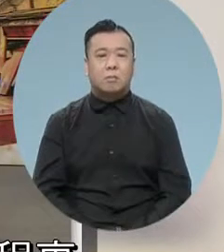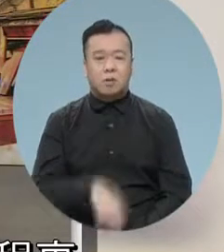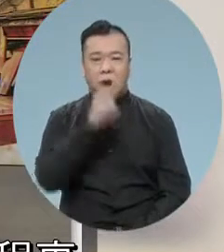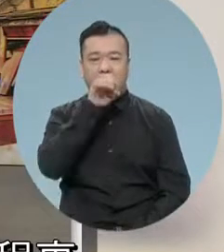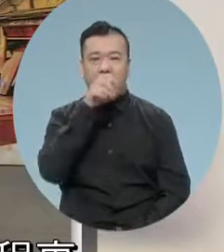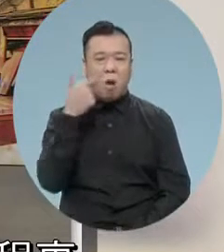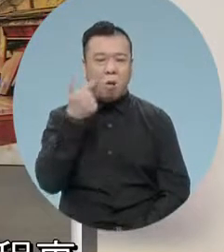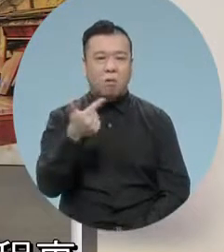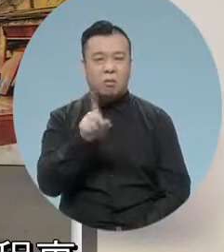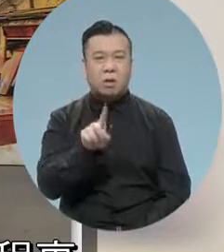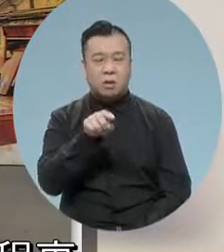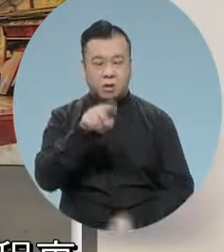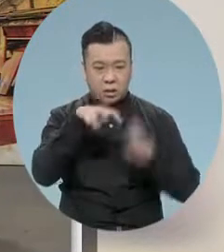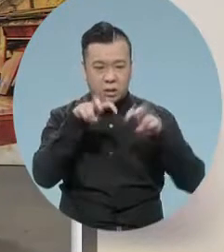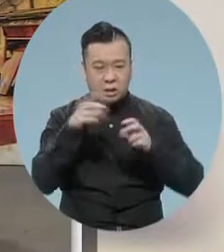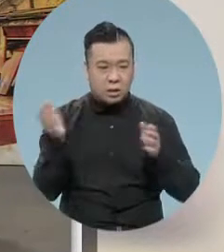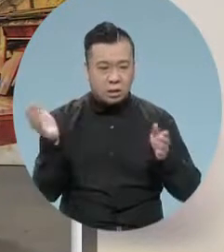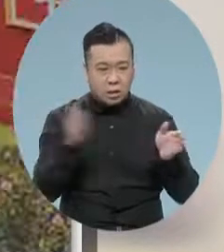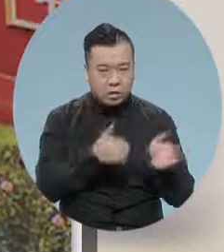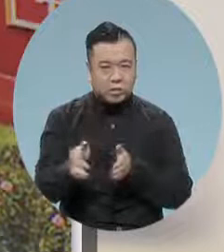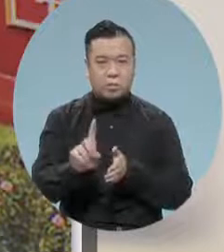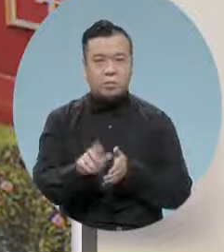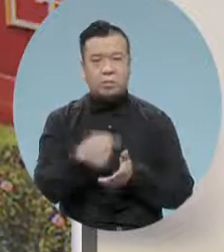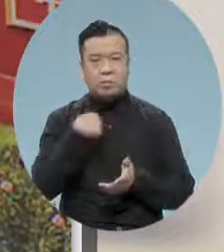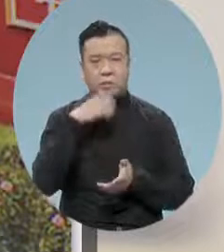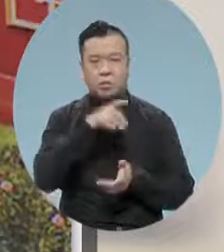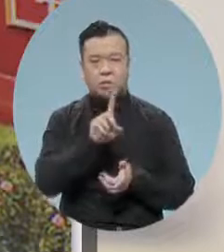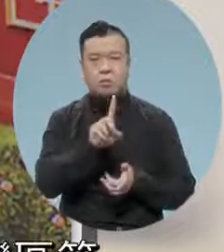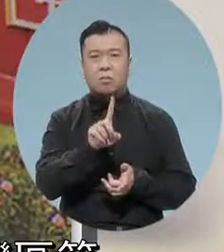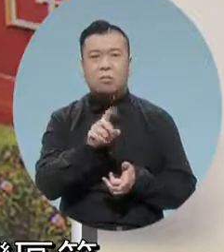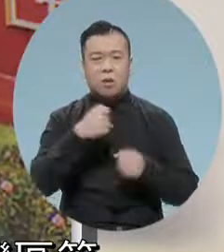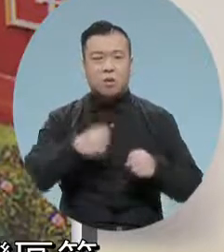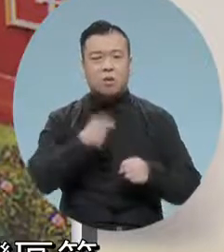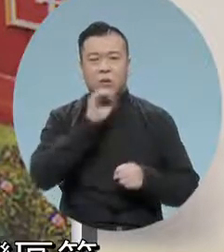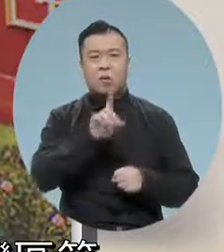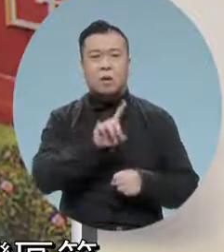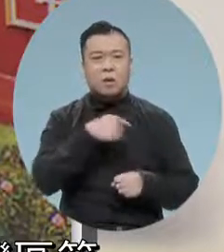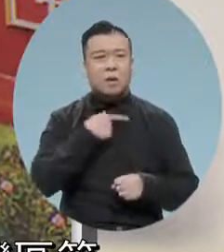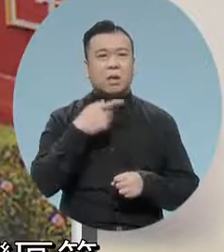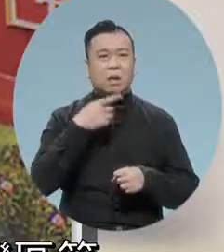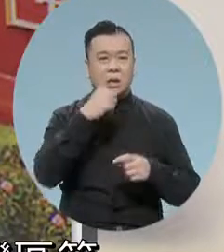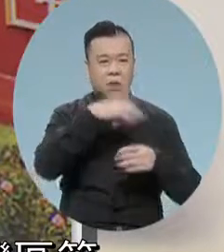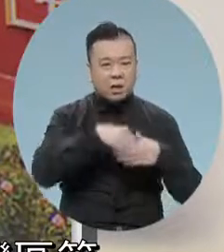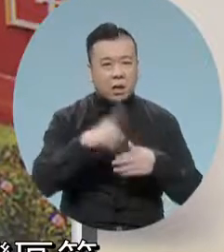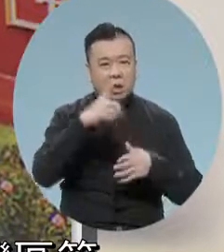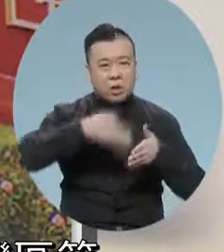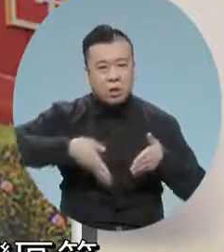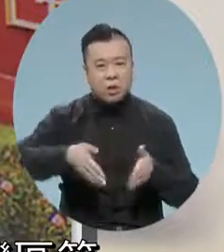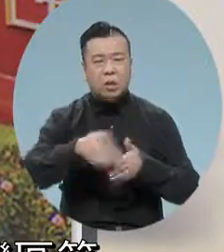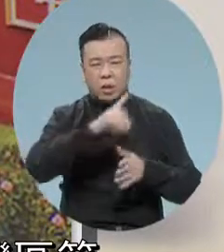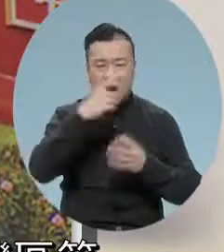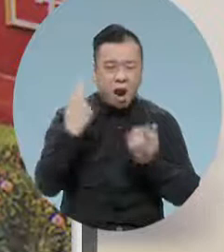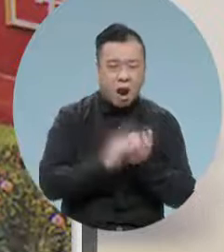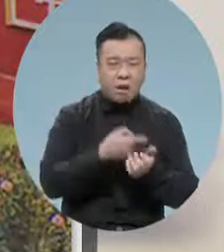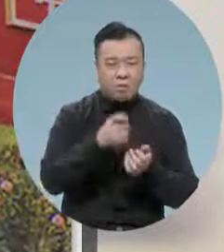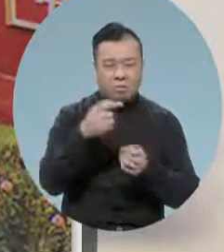咁多，其實呢一個探討嘅過程入邊就第一，我冇強調過我哋係咪要參與一帶一路，係咪要融入大灣